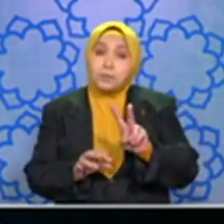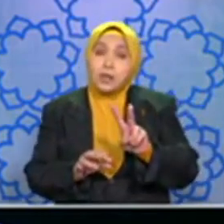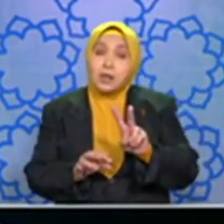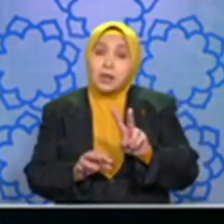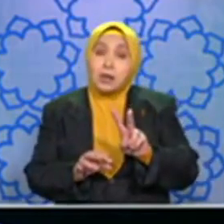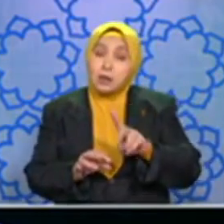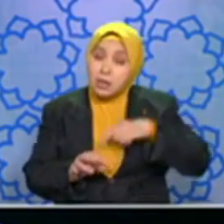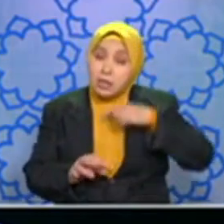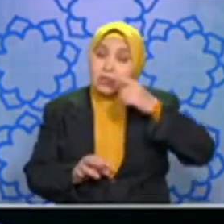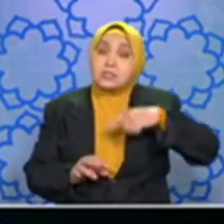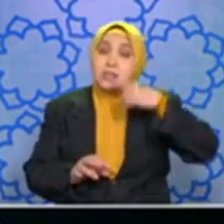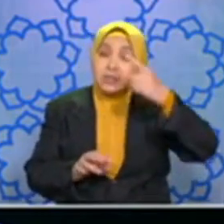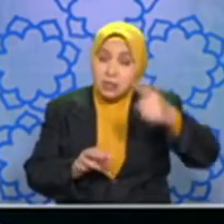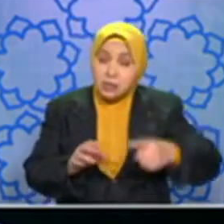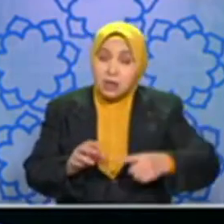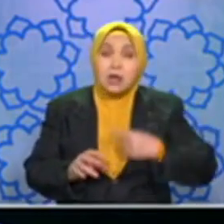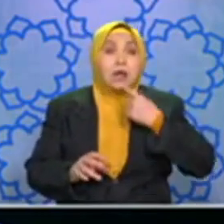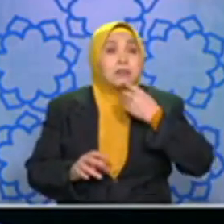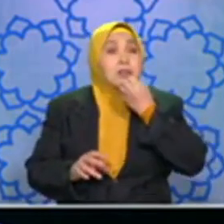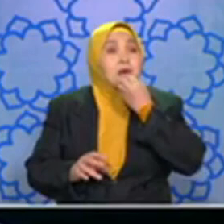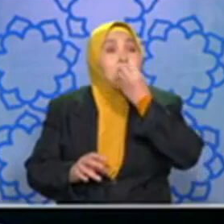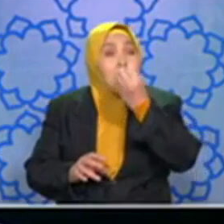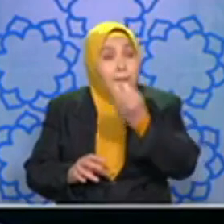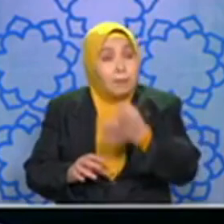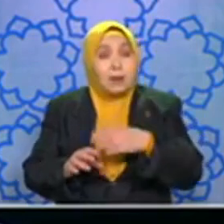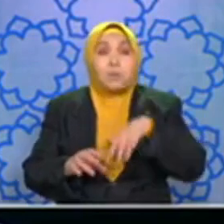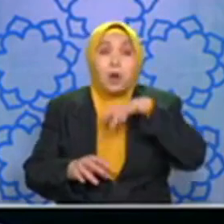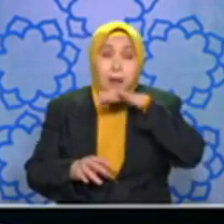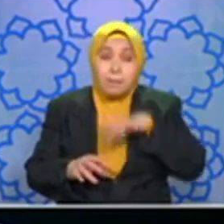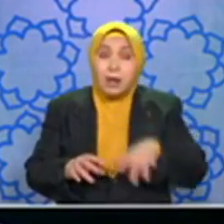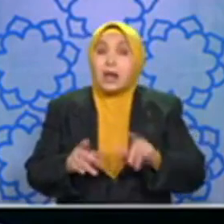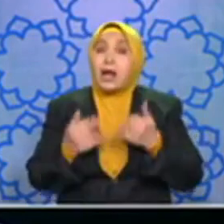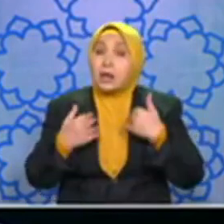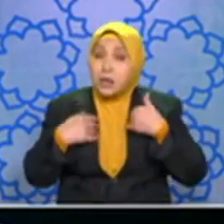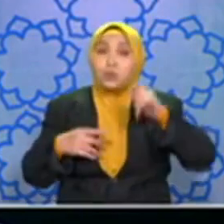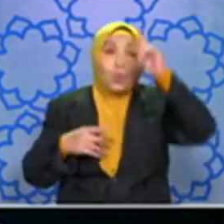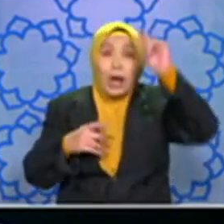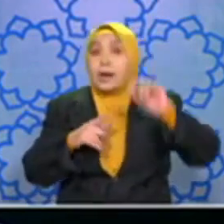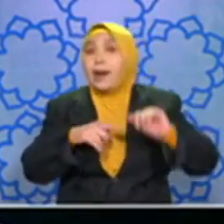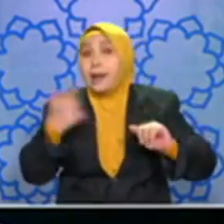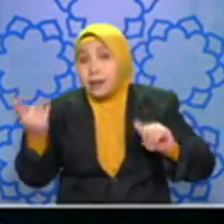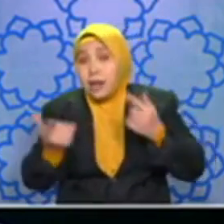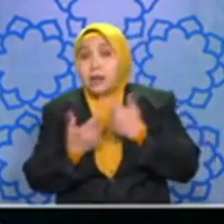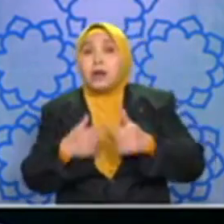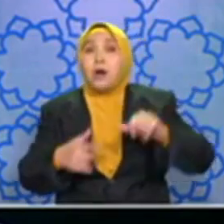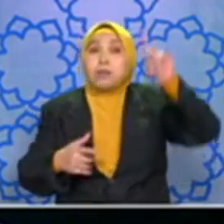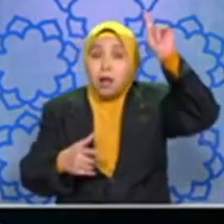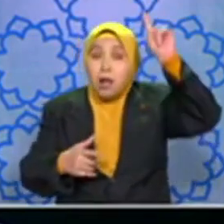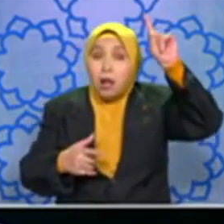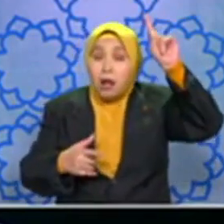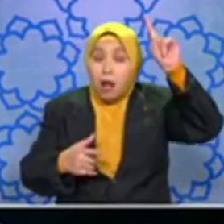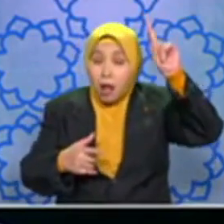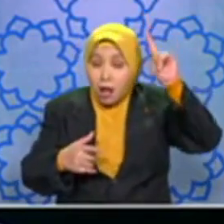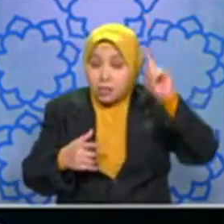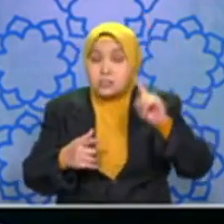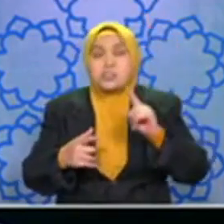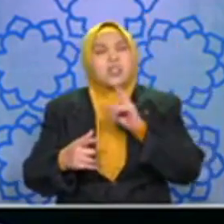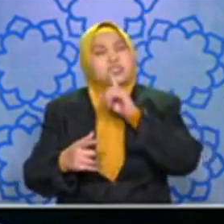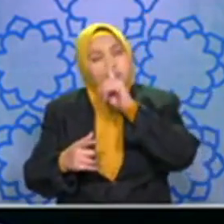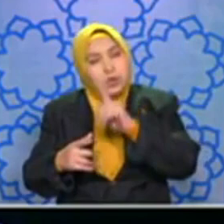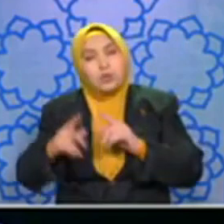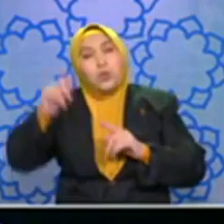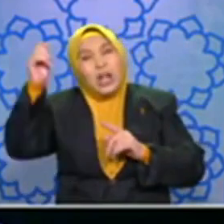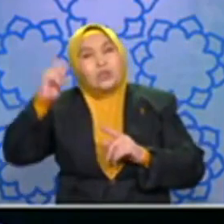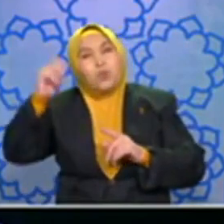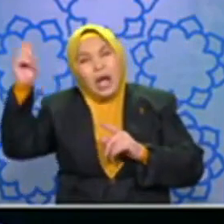bercakap tentang, katakanlah wahai Muhammad, jika ada Tuhan selainnya sebagaimana yang mereka katakan, nescaya Tuhan-Tuhan itu mencari jalan kepada Tuhan yang